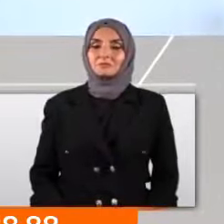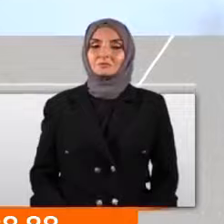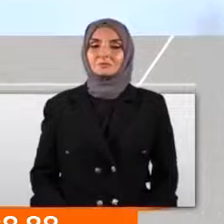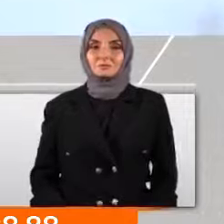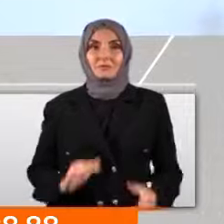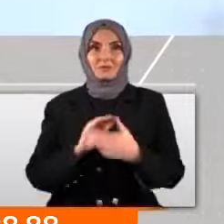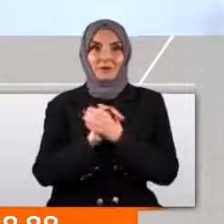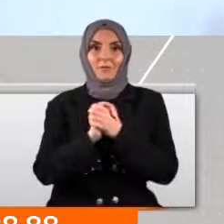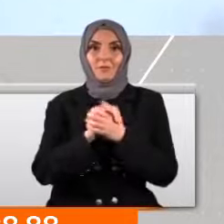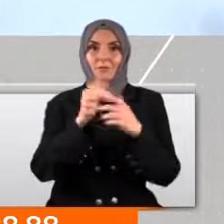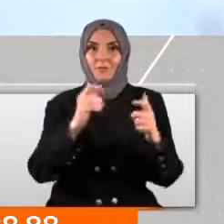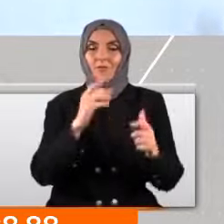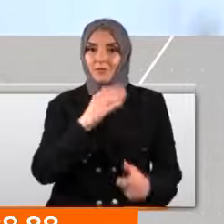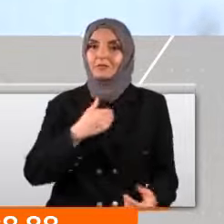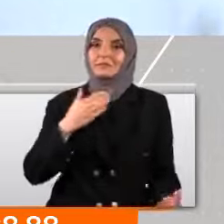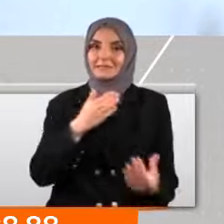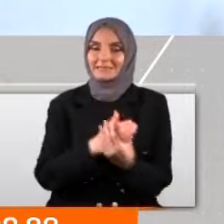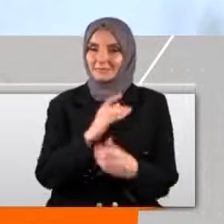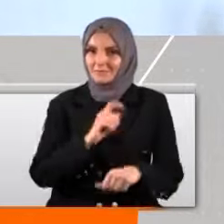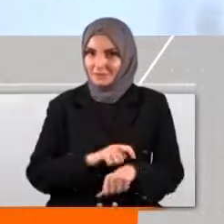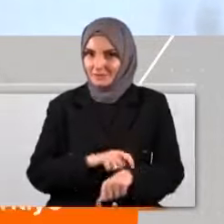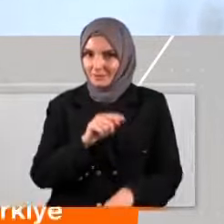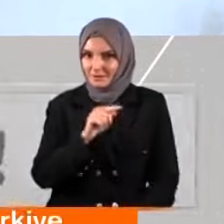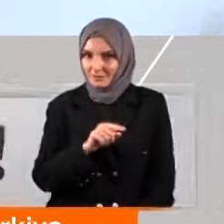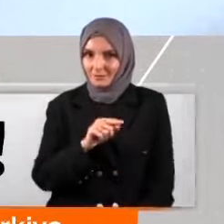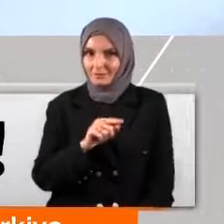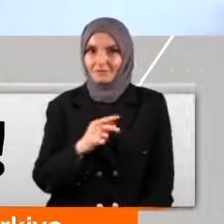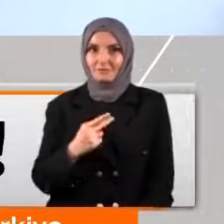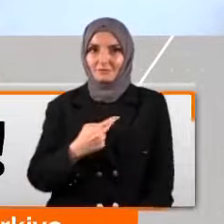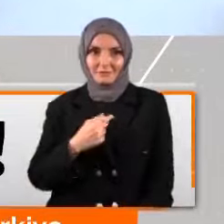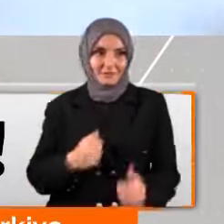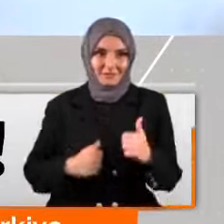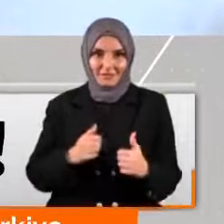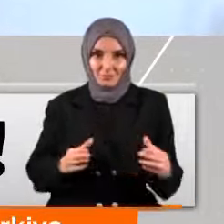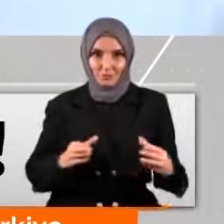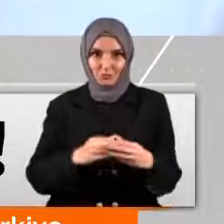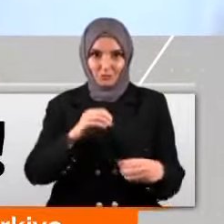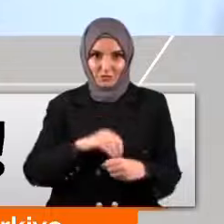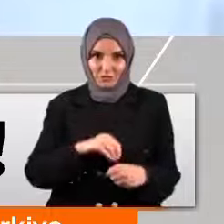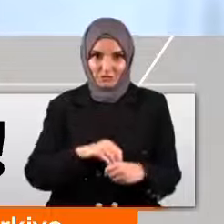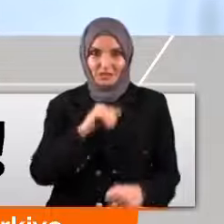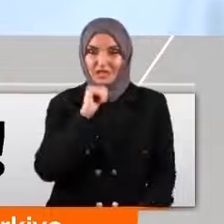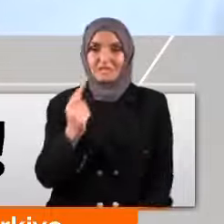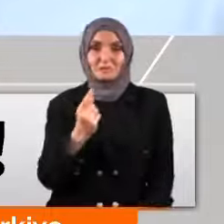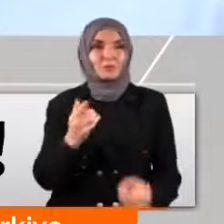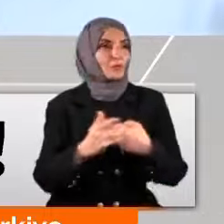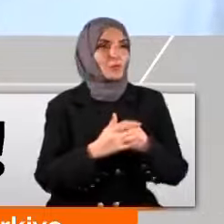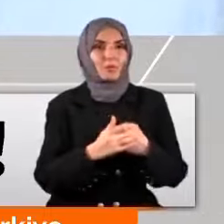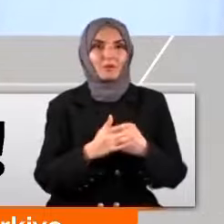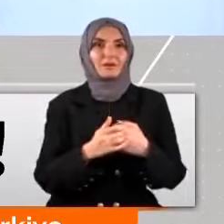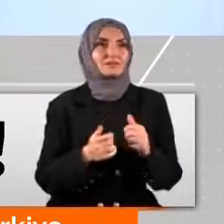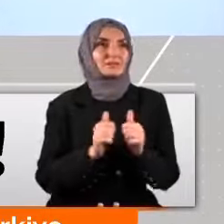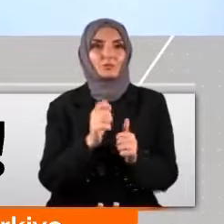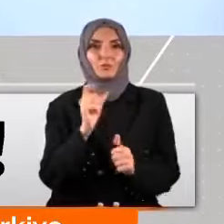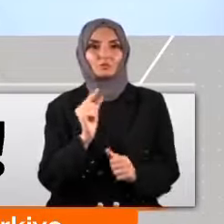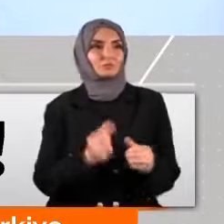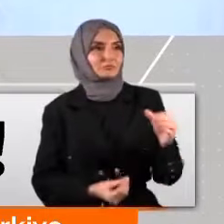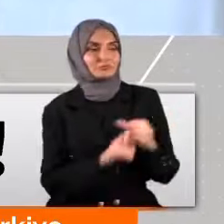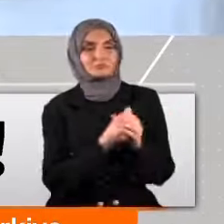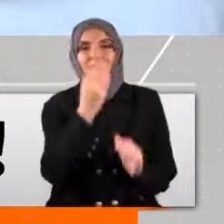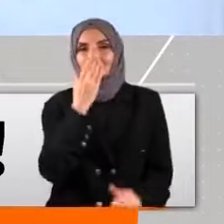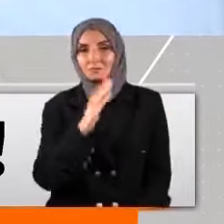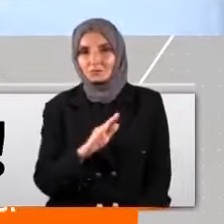Şampiyonaya gittiğim zaman bir görürüm ki Tombe Chuan stilinde hiçbir ülke sporcu çıkarmamış. Dolayısıyla beni çok farklı